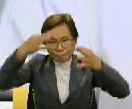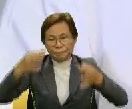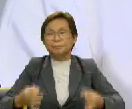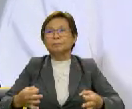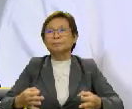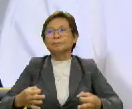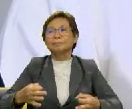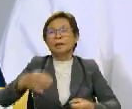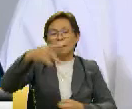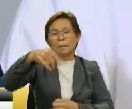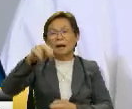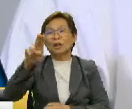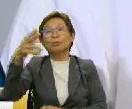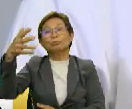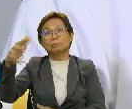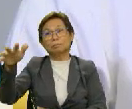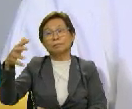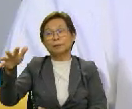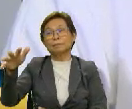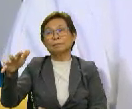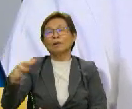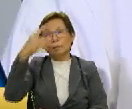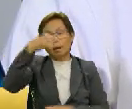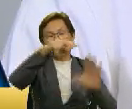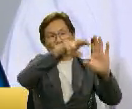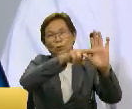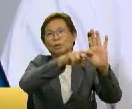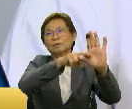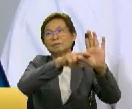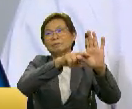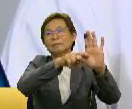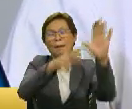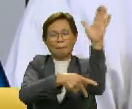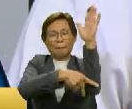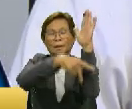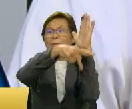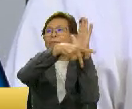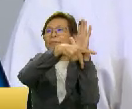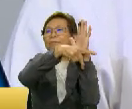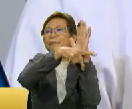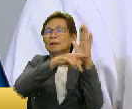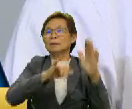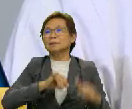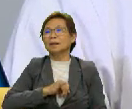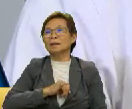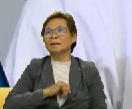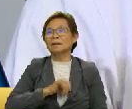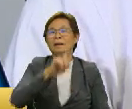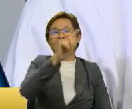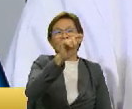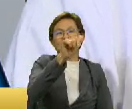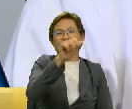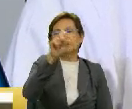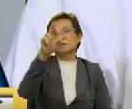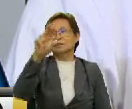Keputusan Pilihan Raya Umum ke-15 bagi kursi Dewan Rakyat. Saya Tan Sri Abdul Ghani